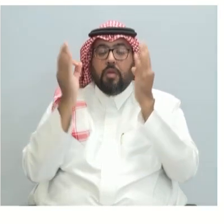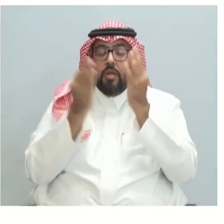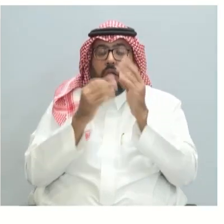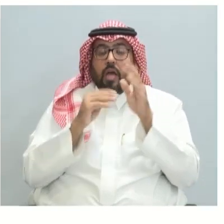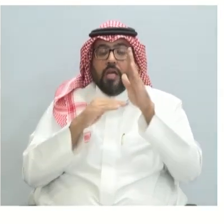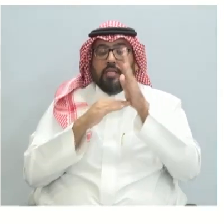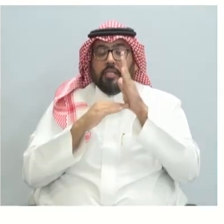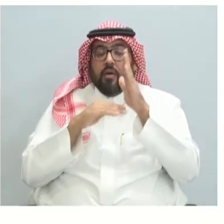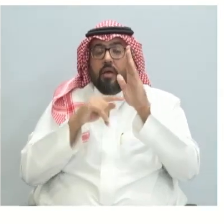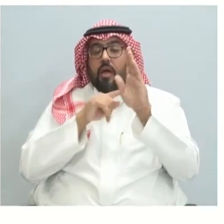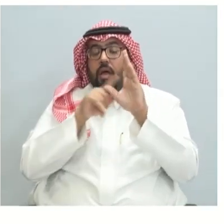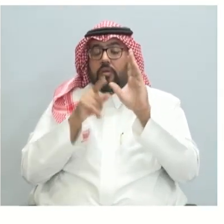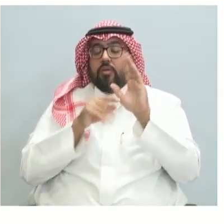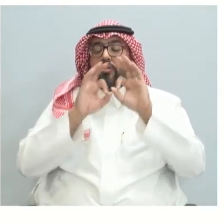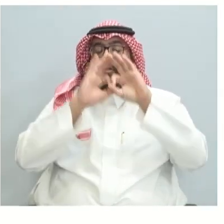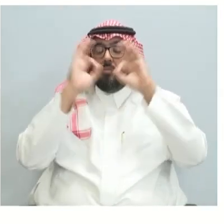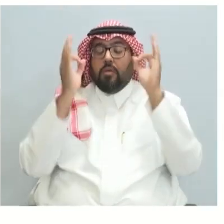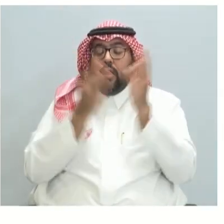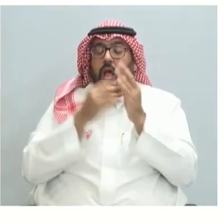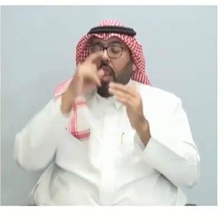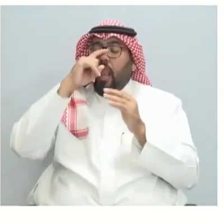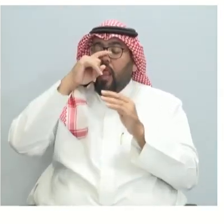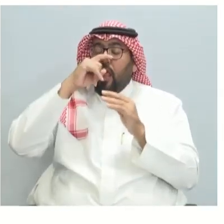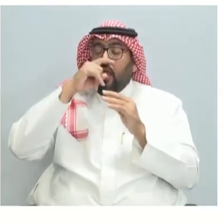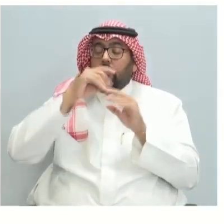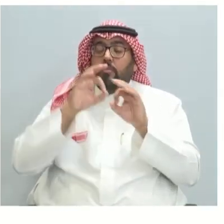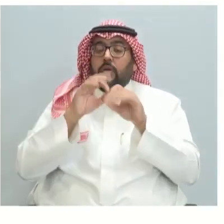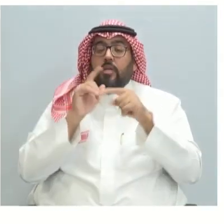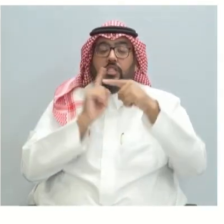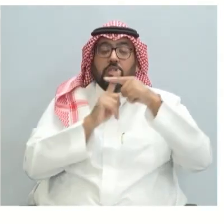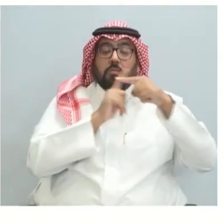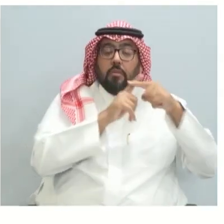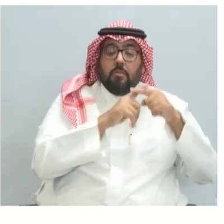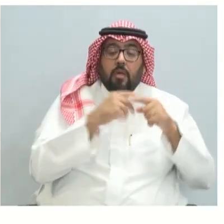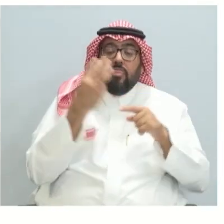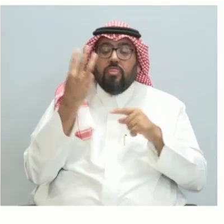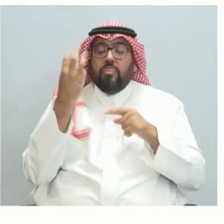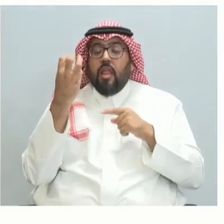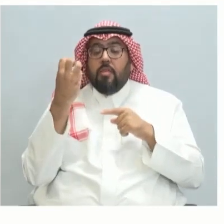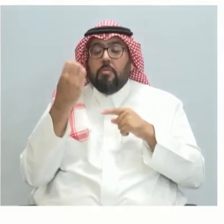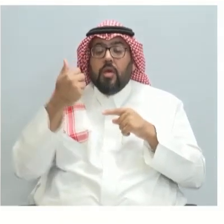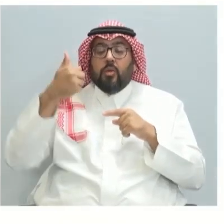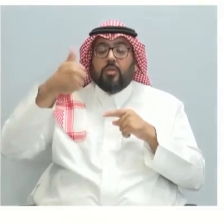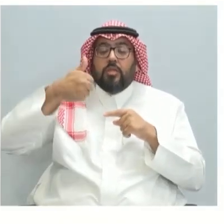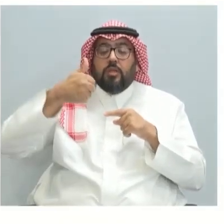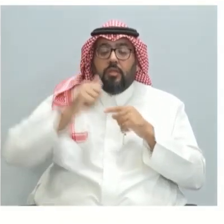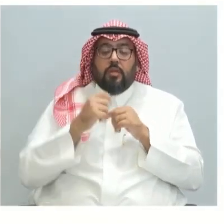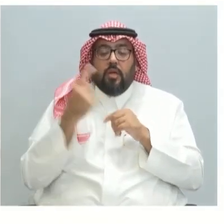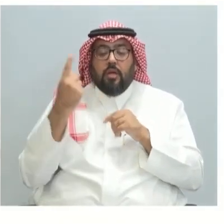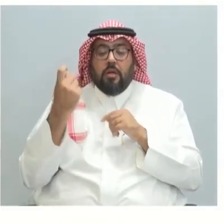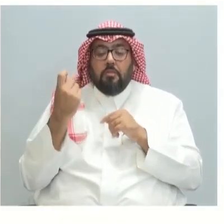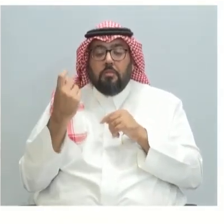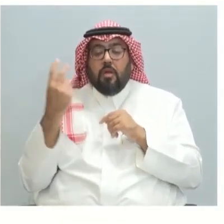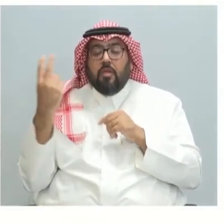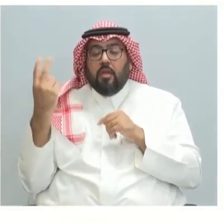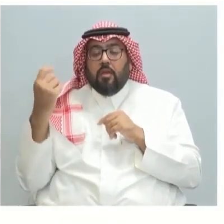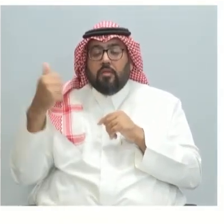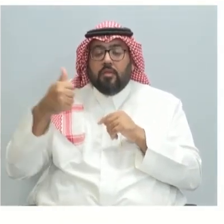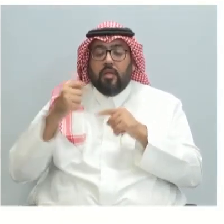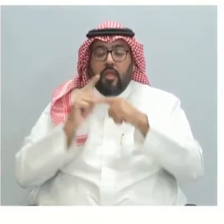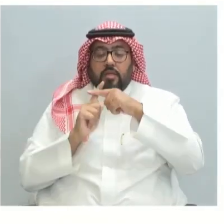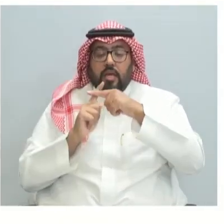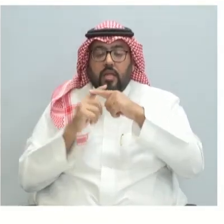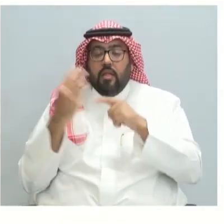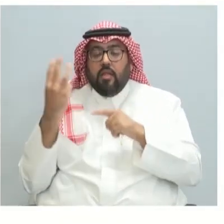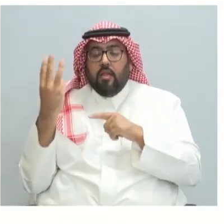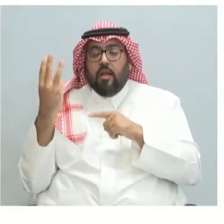اذا جميع هذه الزوايا يجب ان يكون مجموعها 360 درجه نقوم بجمعها 162 زائده